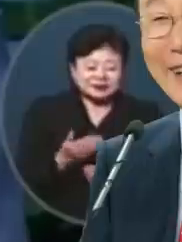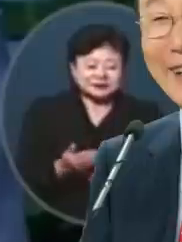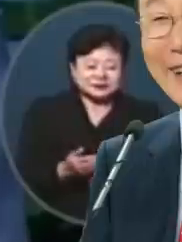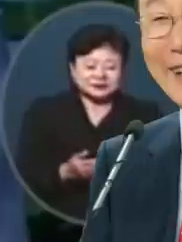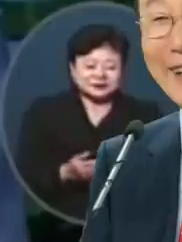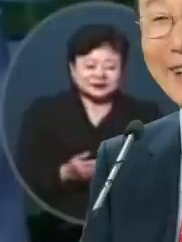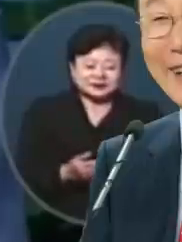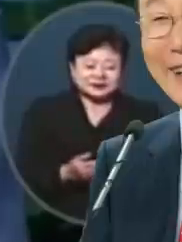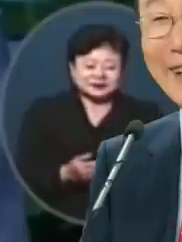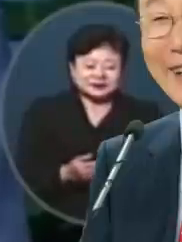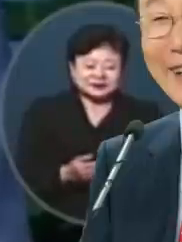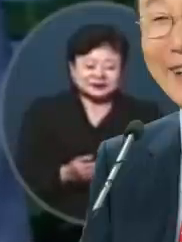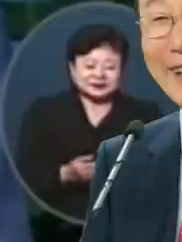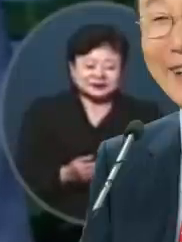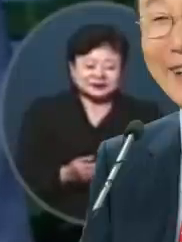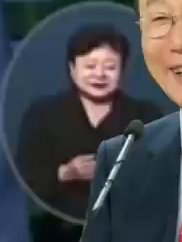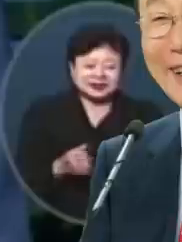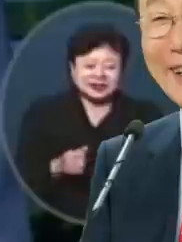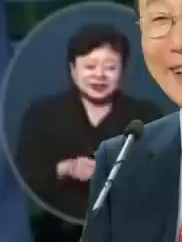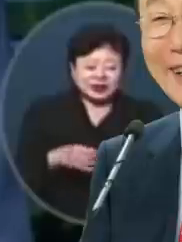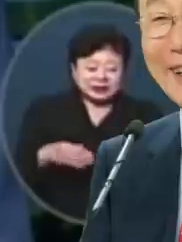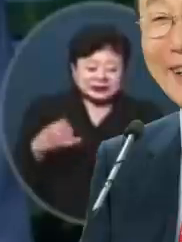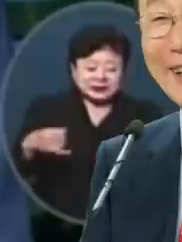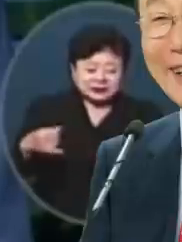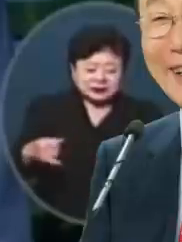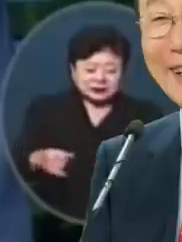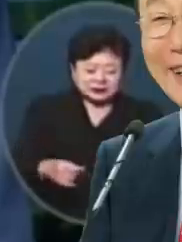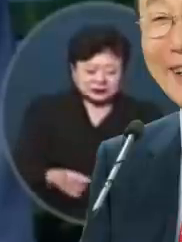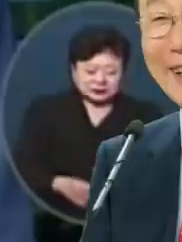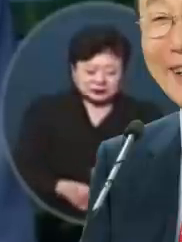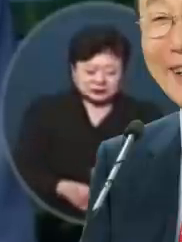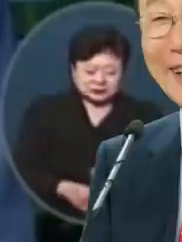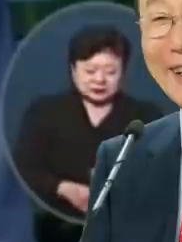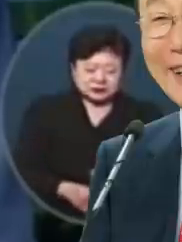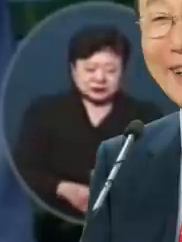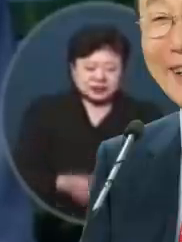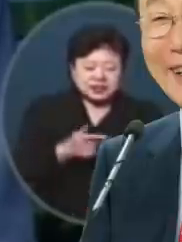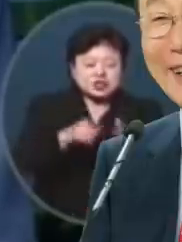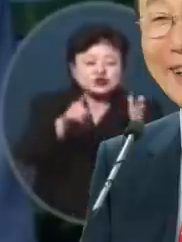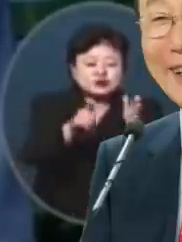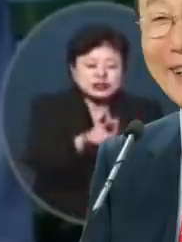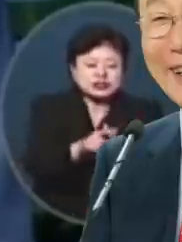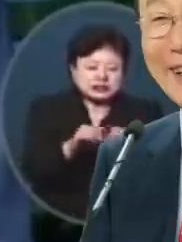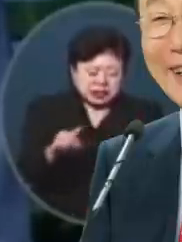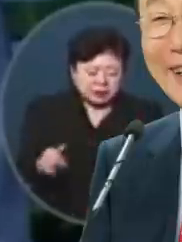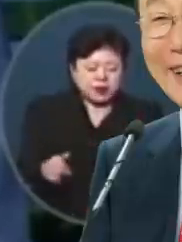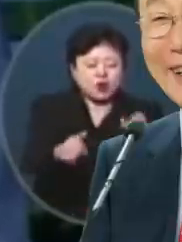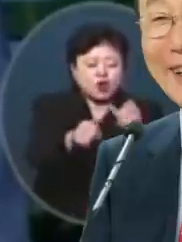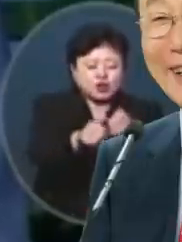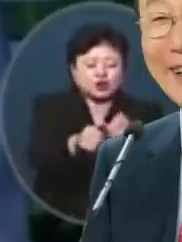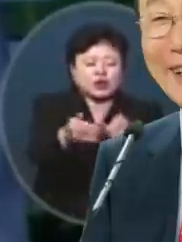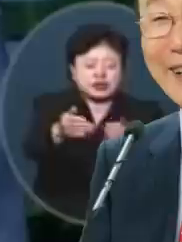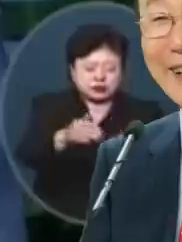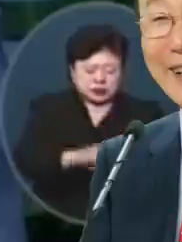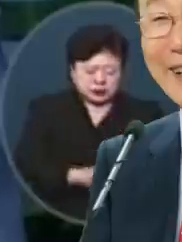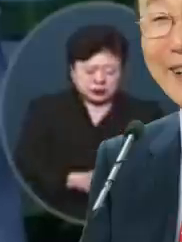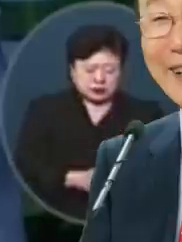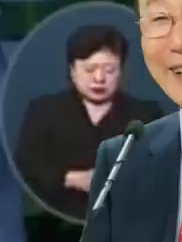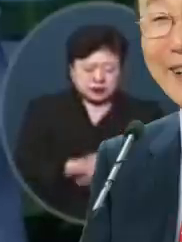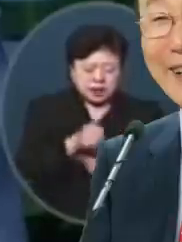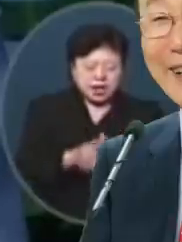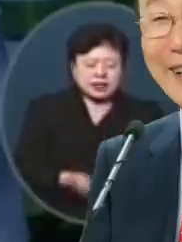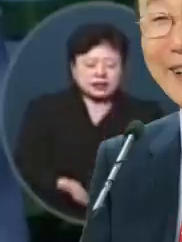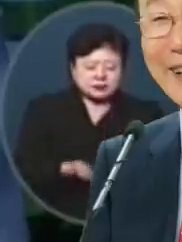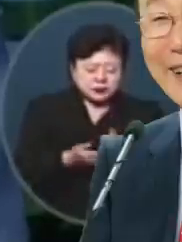장가 간 아들 있거든 장가 조심해서 보내십시오. 예수 잘 믿는 하나님을